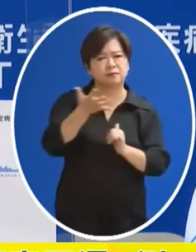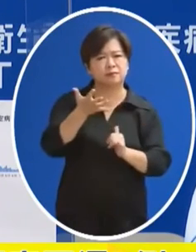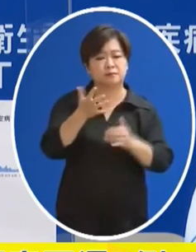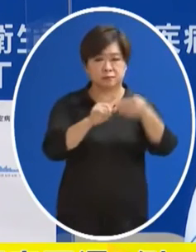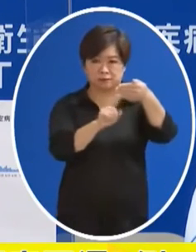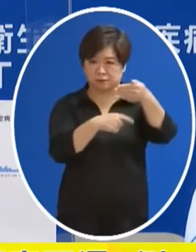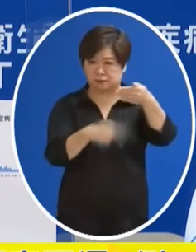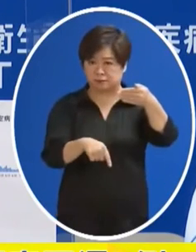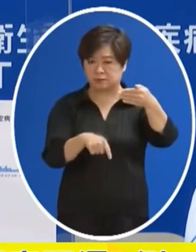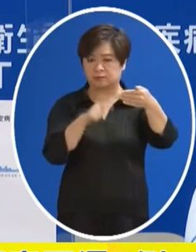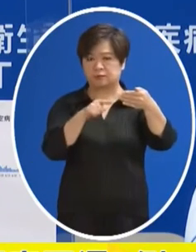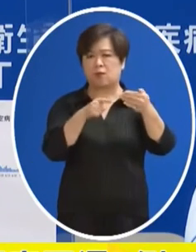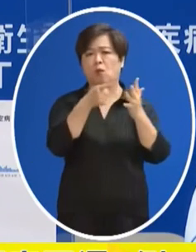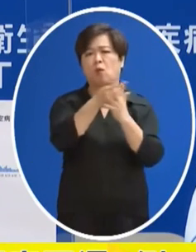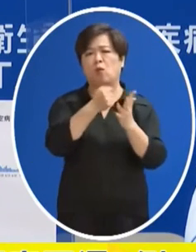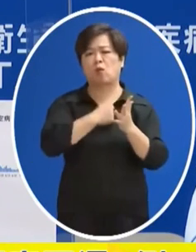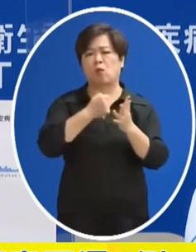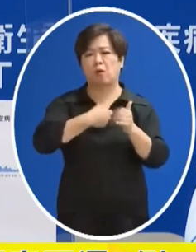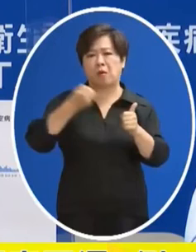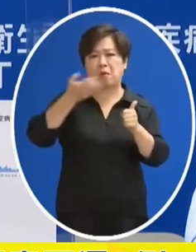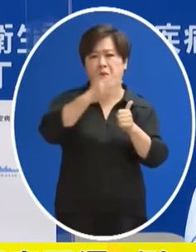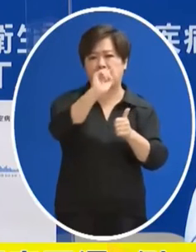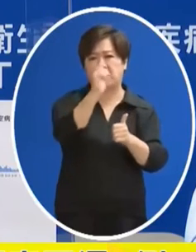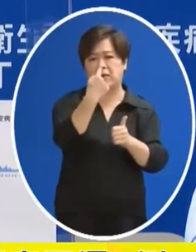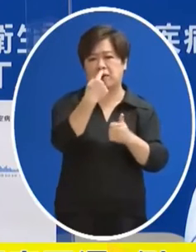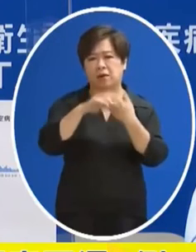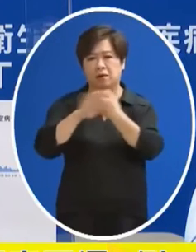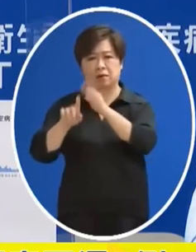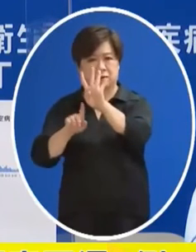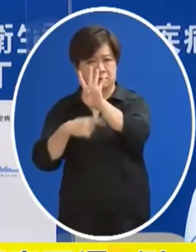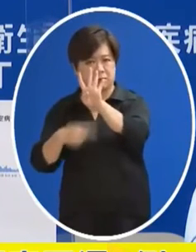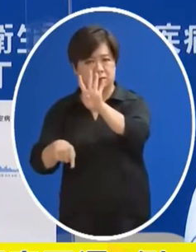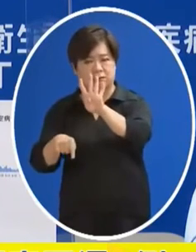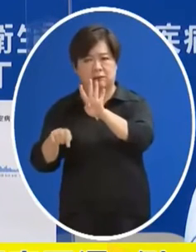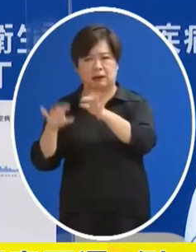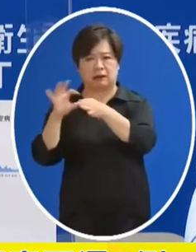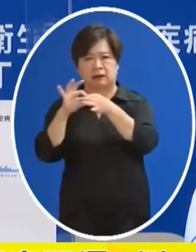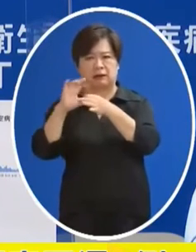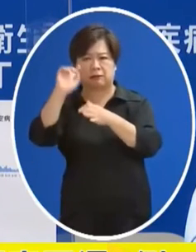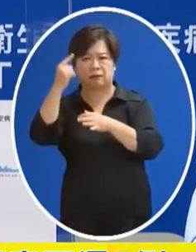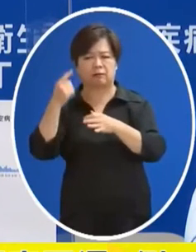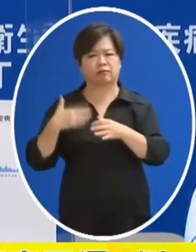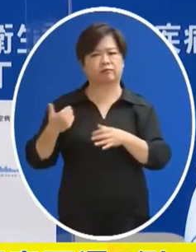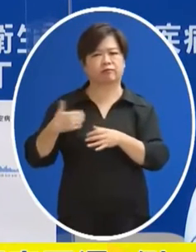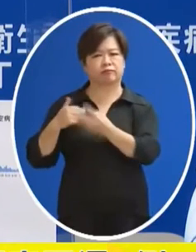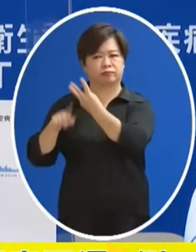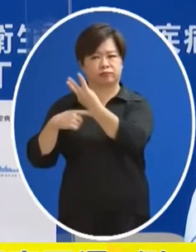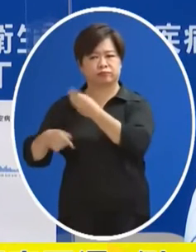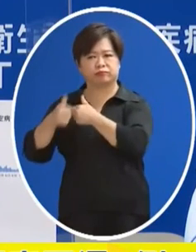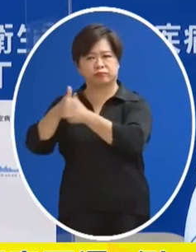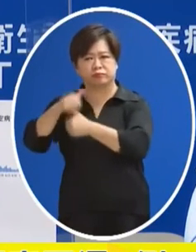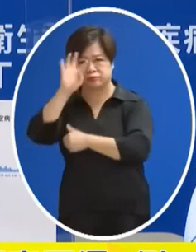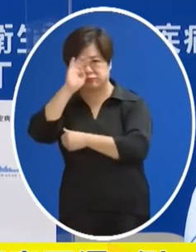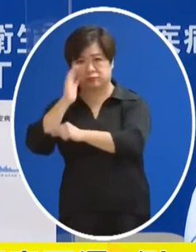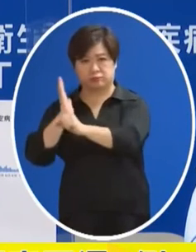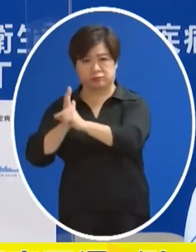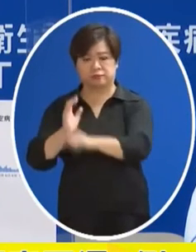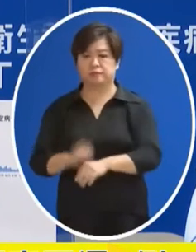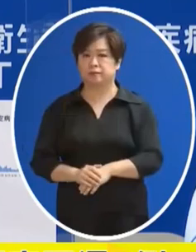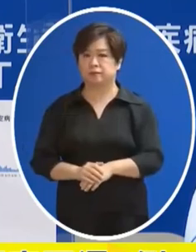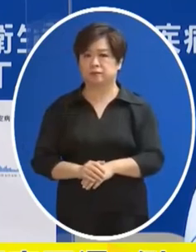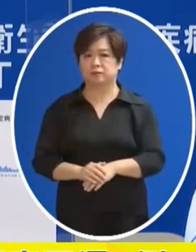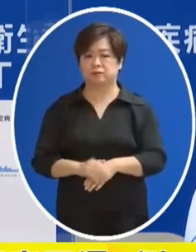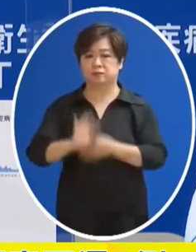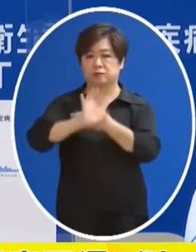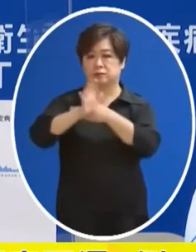有9例哈已经知道感染源，那有4例关联不明，那3例疫调中。那至于9例